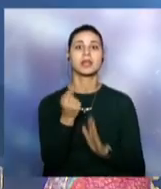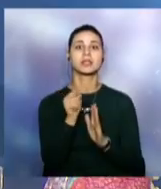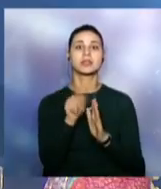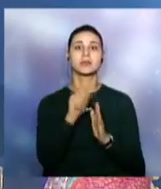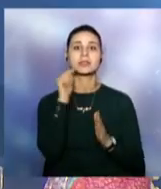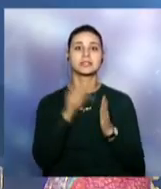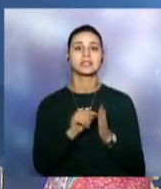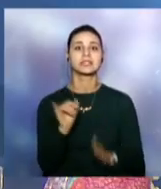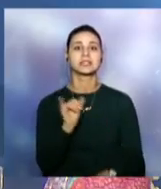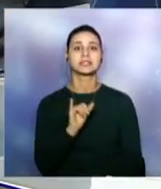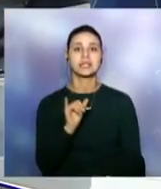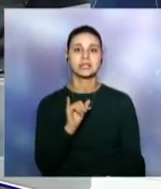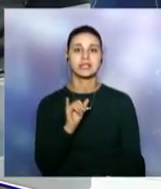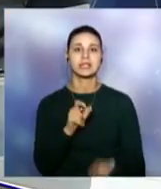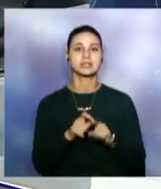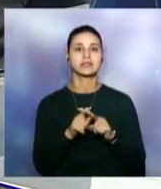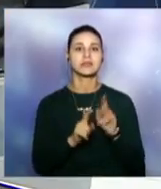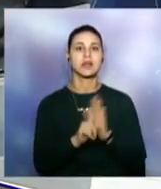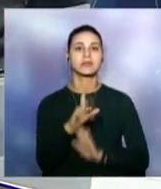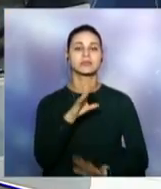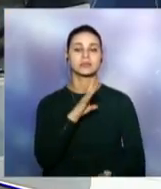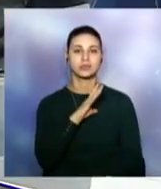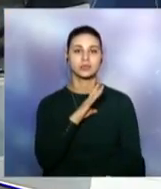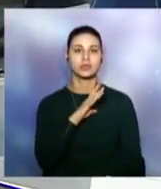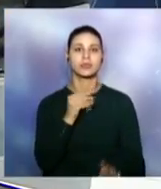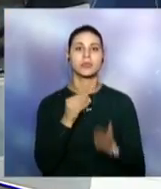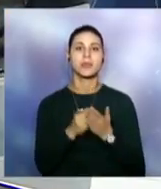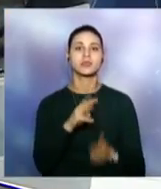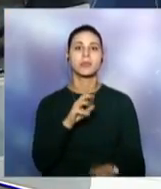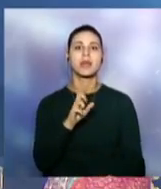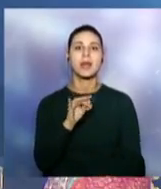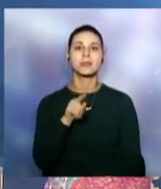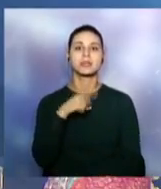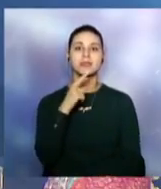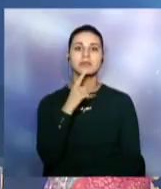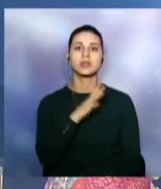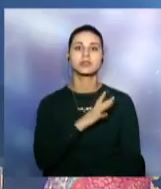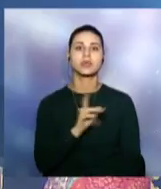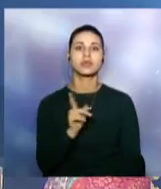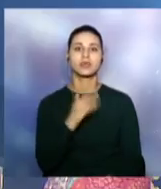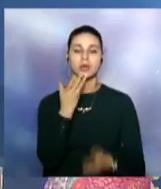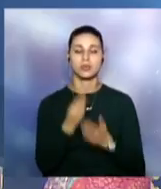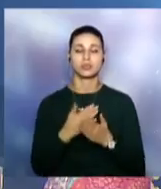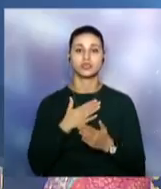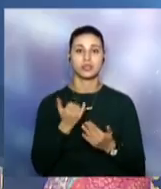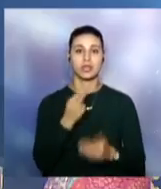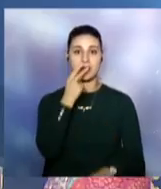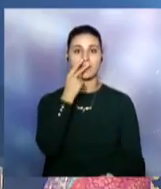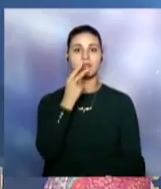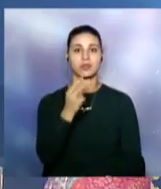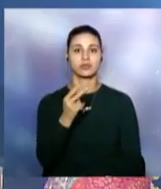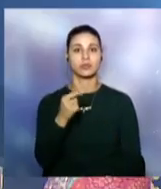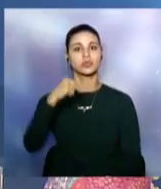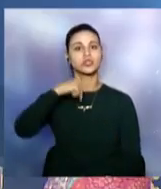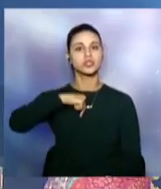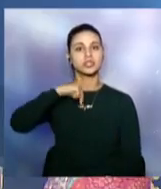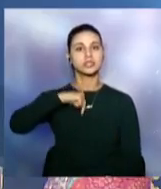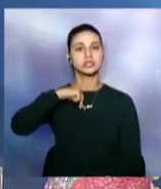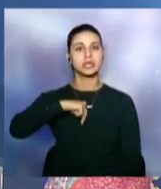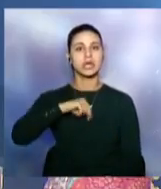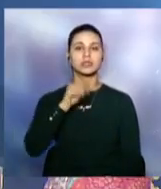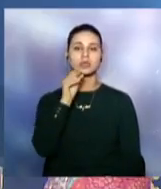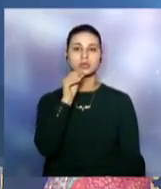საიდანაც ბატონმა მერაბმა დაიწყო. ბატონმა მერაბმა ბრძანა, რომ ჩვენ ვათვალიერებთ ორგანიზმს შიგნიდან.